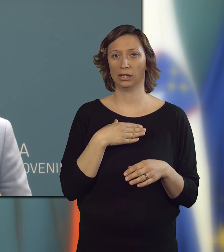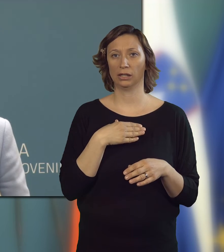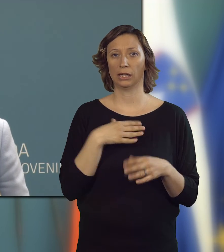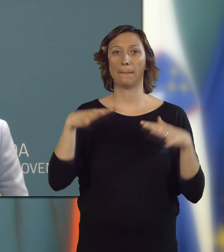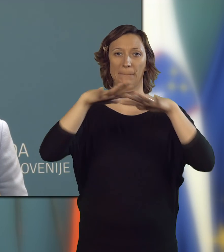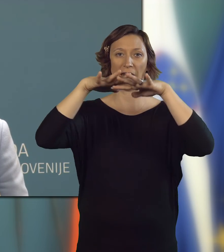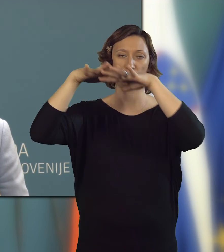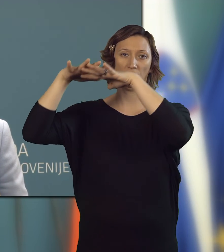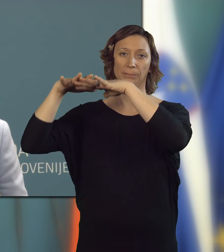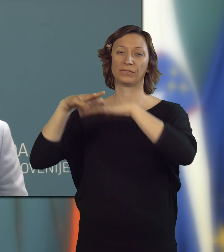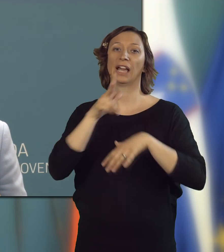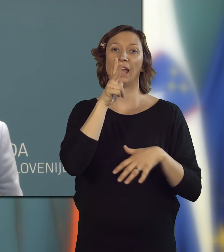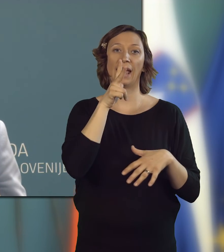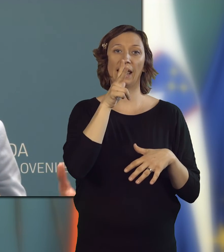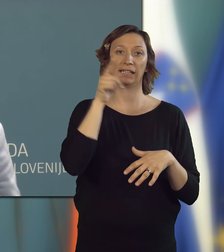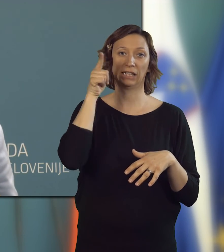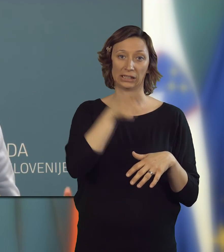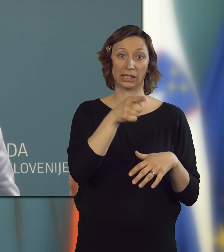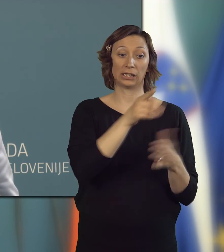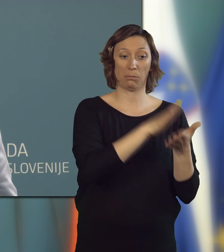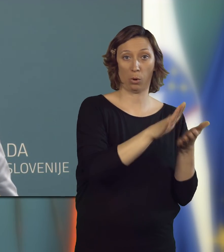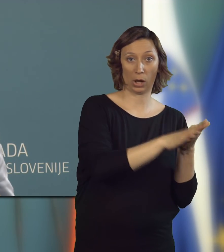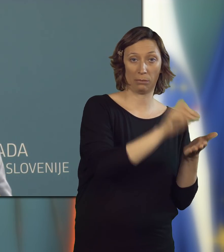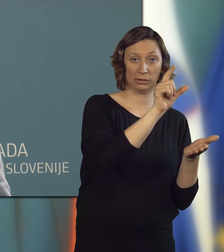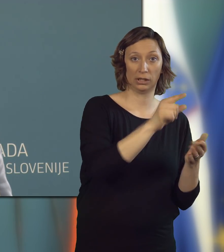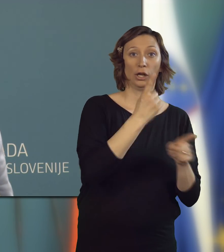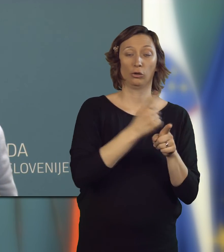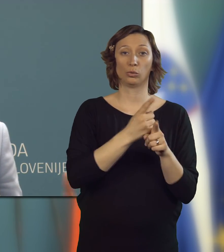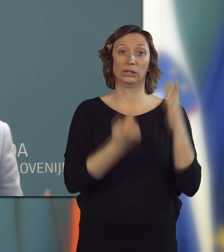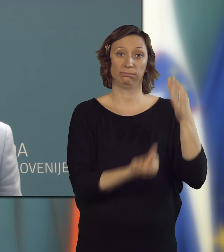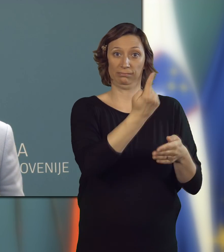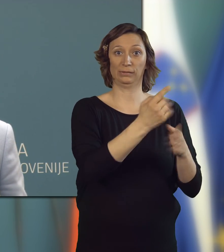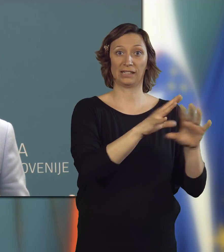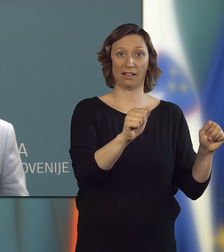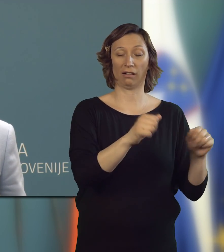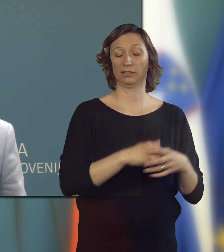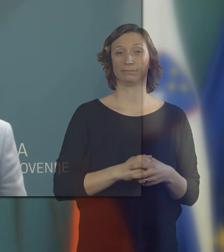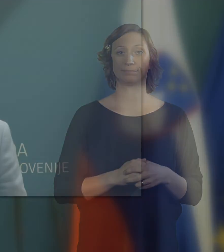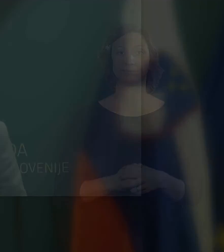naše mreže, ker elektrika tam, kjer se porabi, tudi nastane.